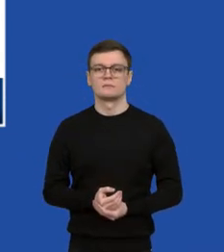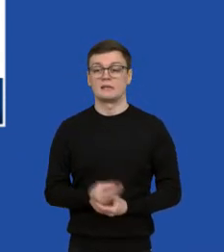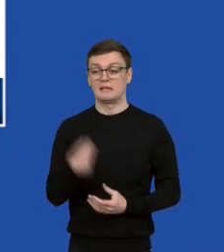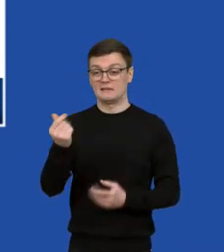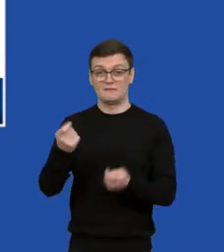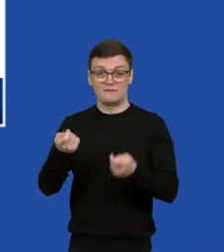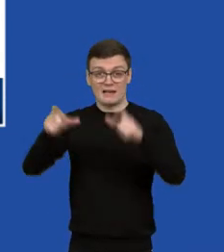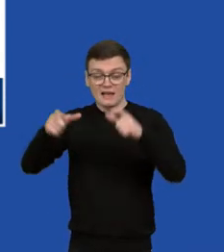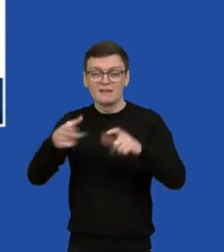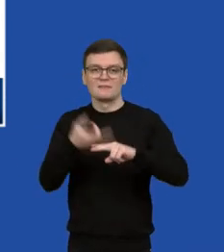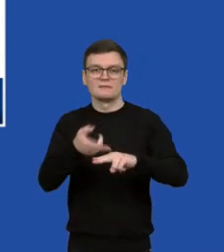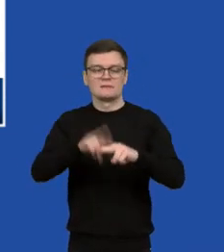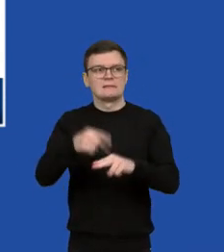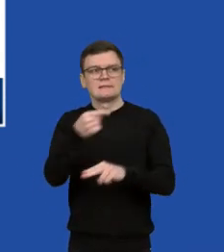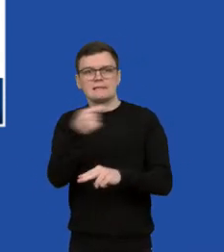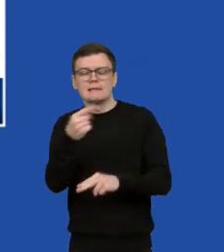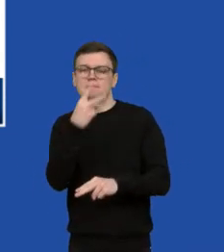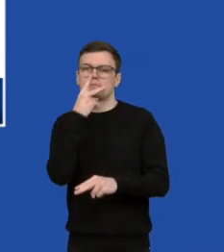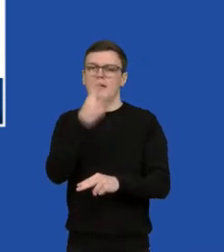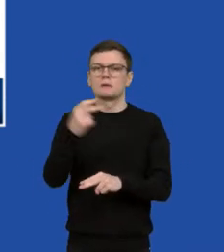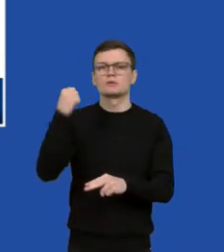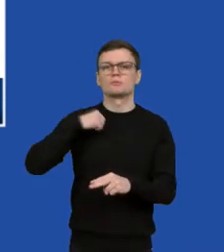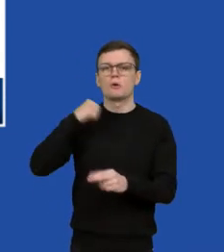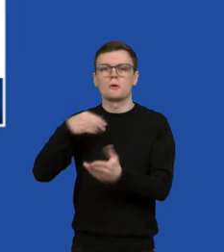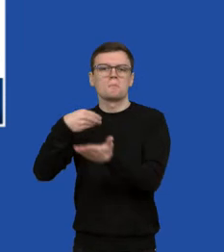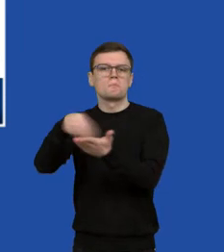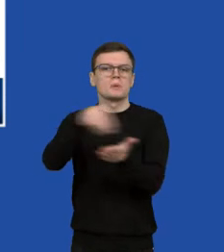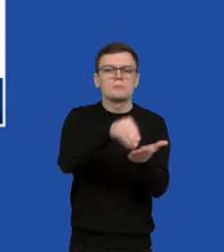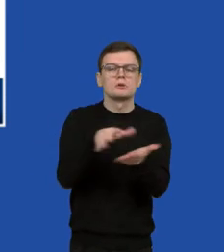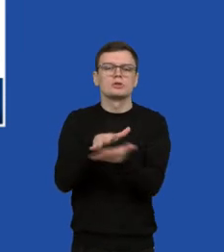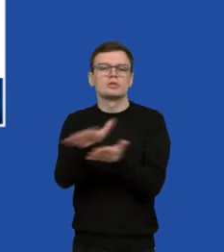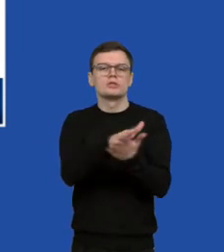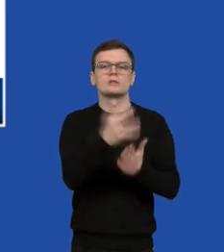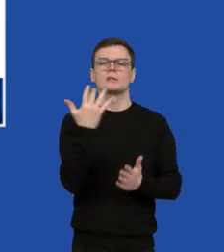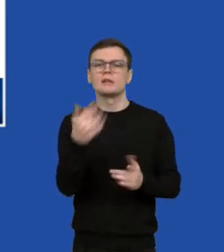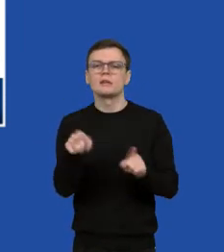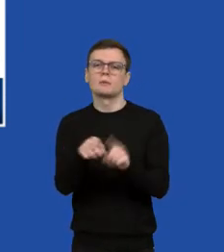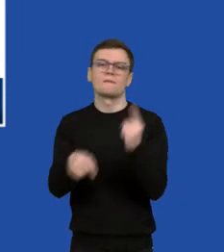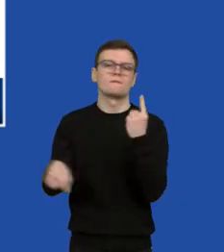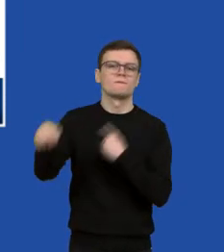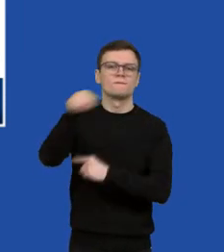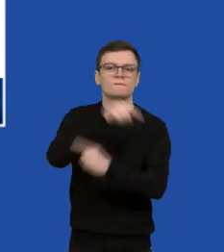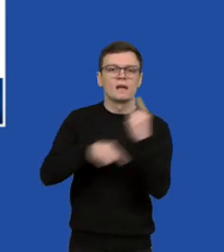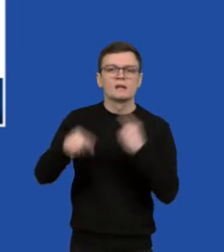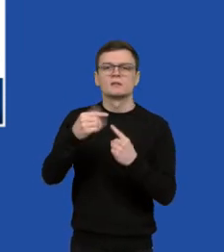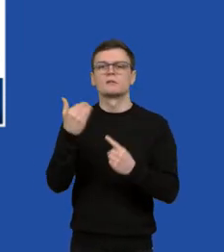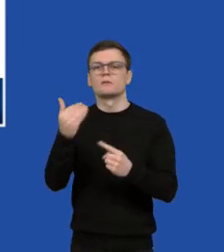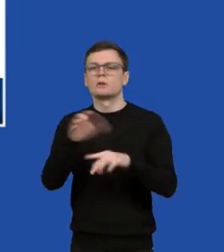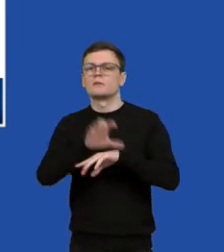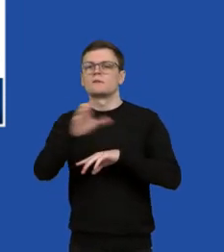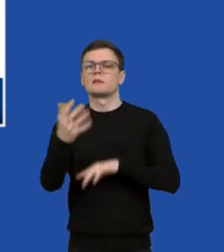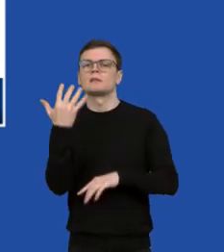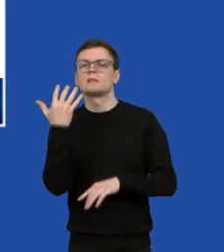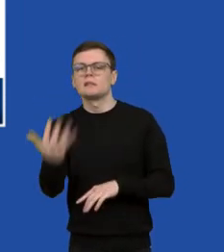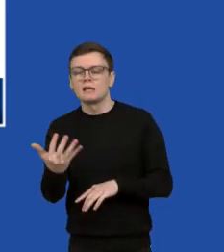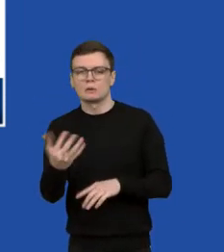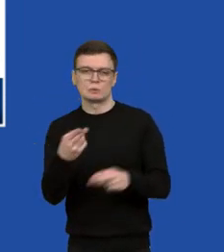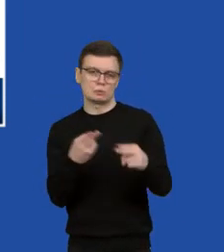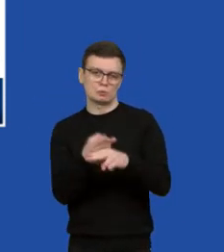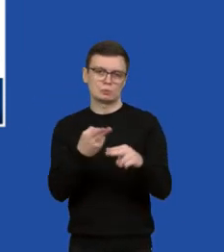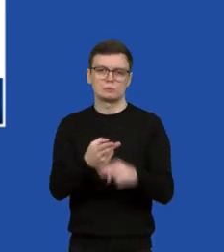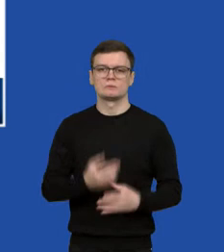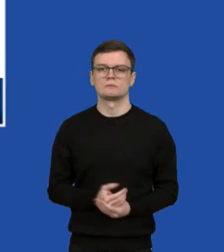spaudimas neigiamai veikia ir žmonių vartojimo išlaidų raidą ir verslo investicijas. Ir taip pat geopolitinė krizė